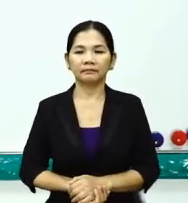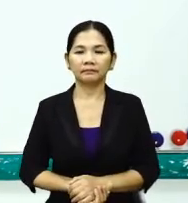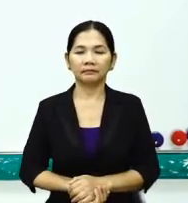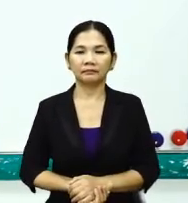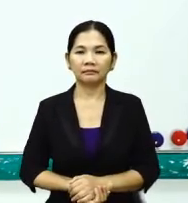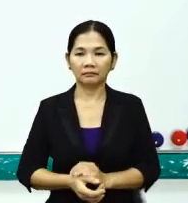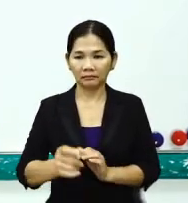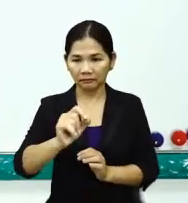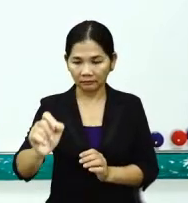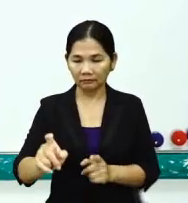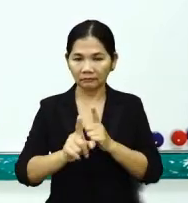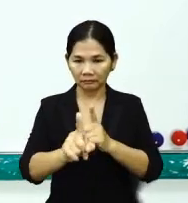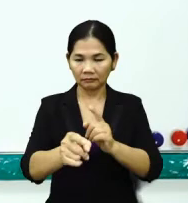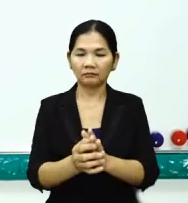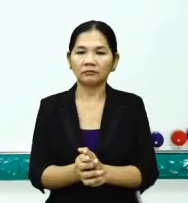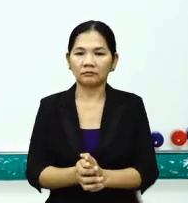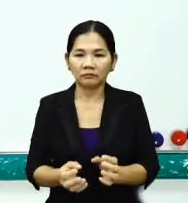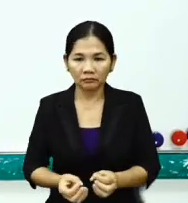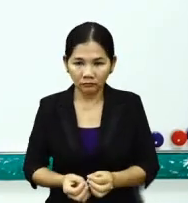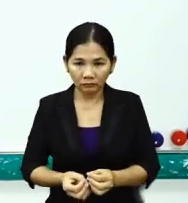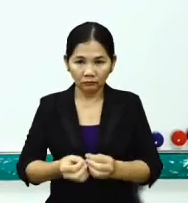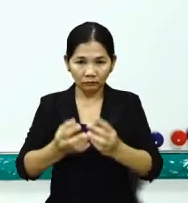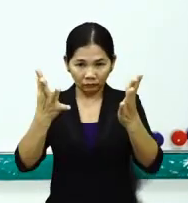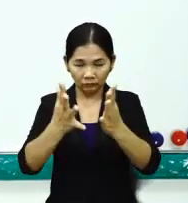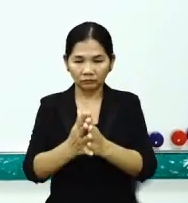Chà, xe bằng tó. Chán cỏ cỏ.